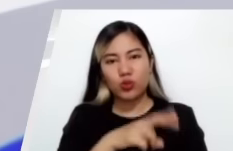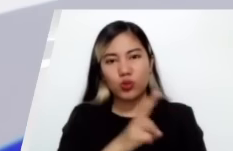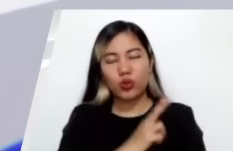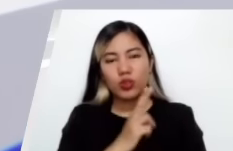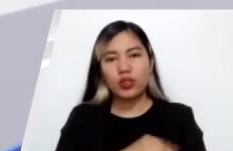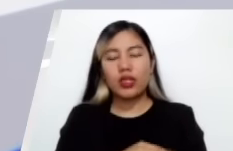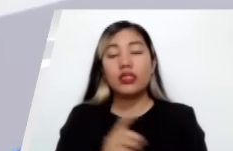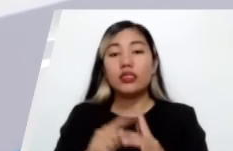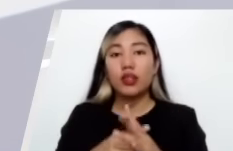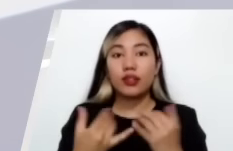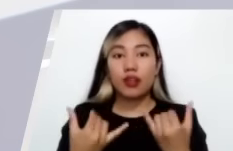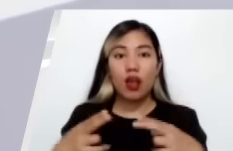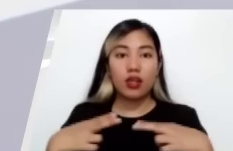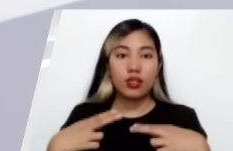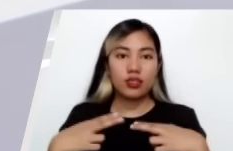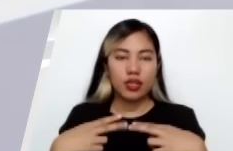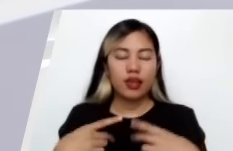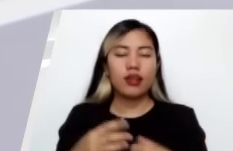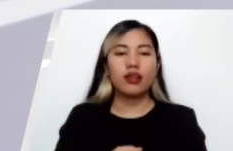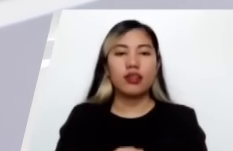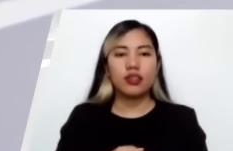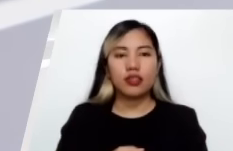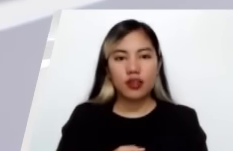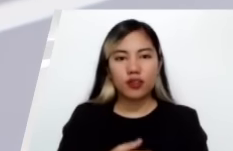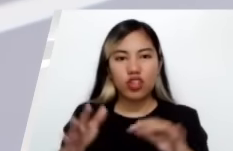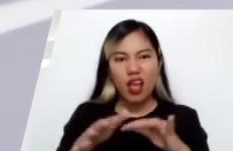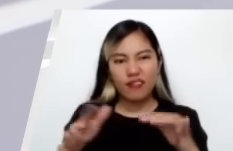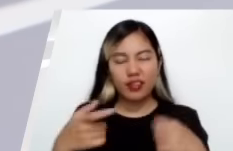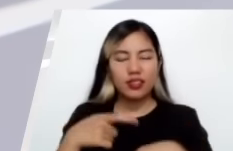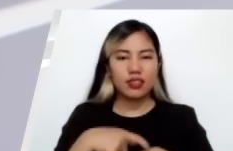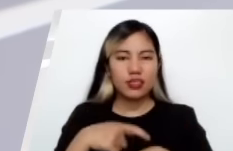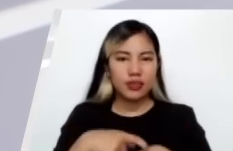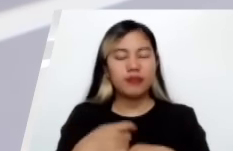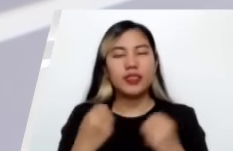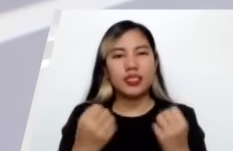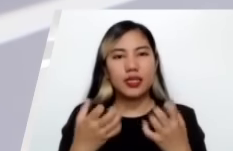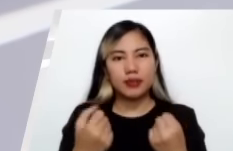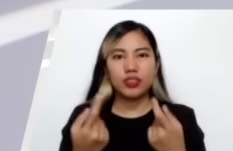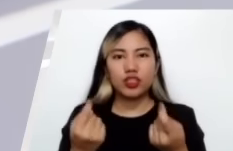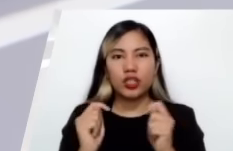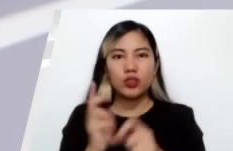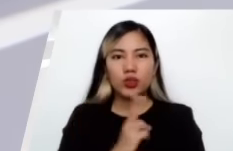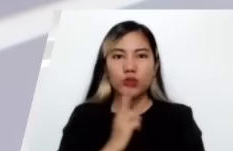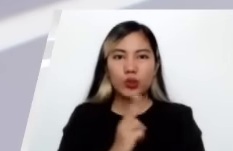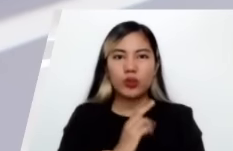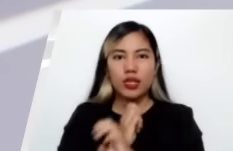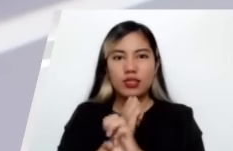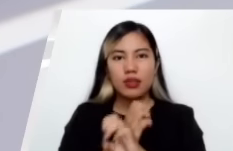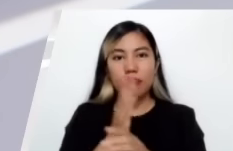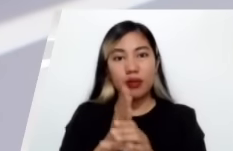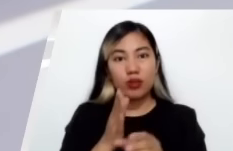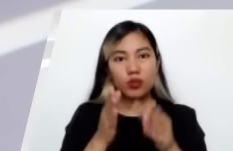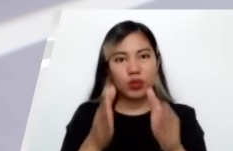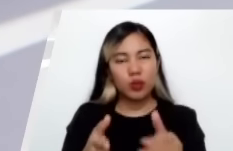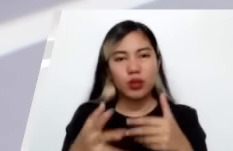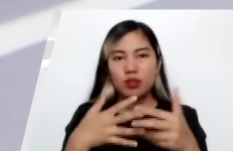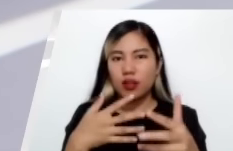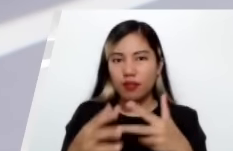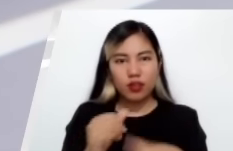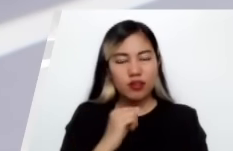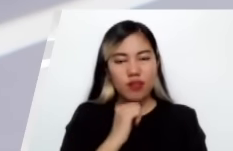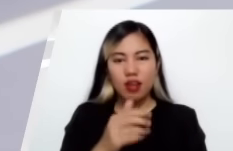rush hour at maraming pinipilit na gumamit ng busway kahit hindi sila authorized. Bea